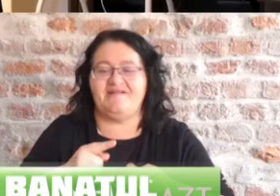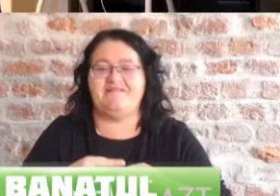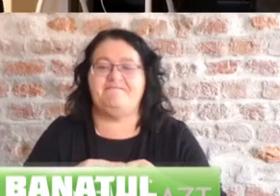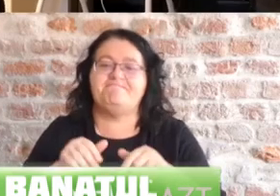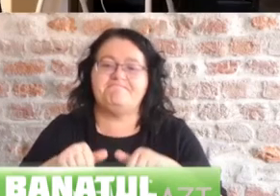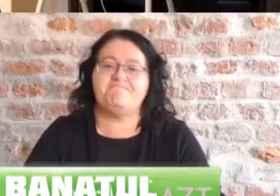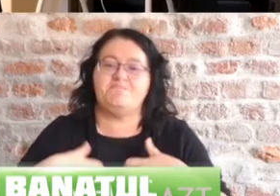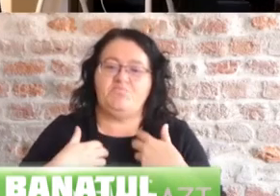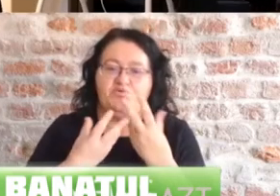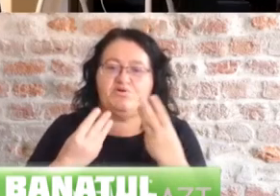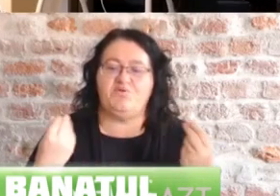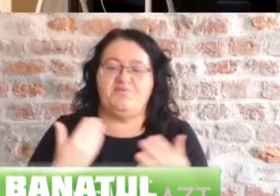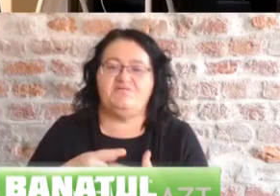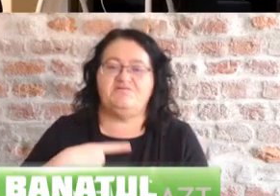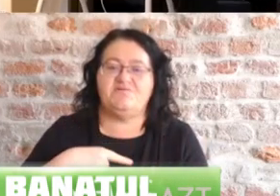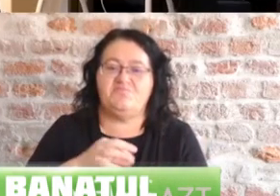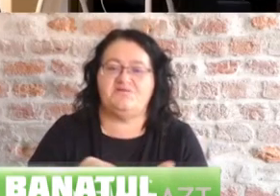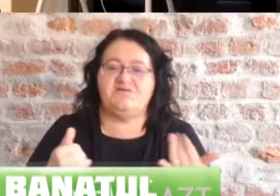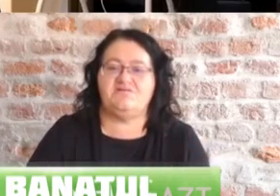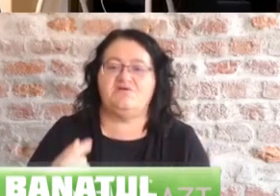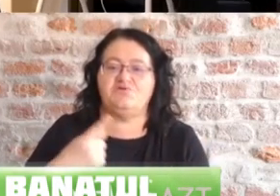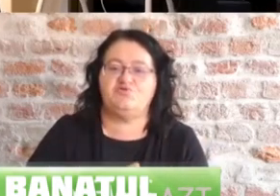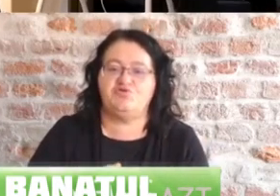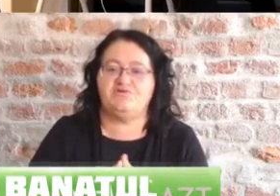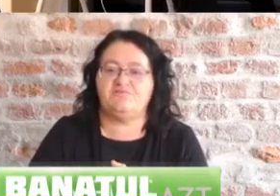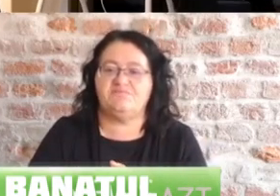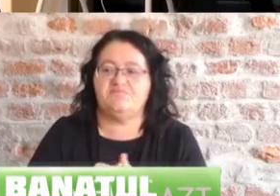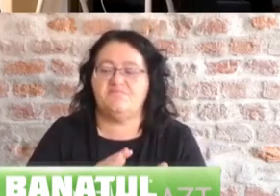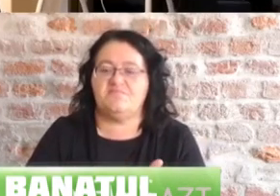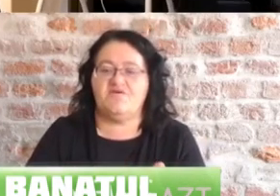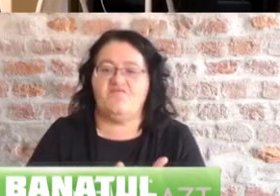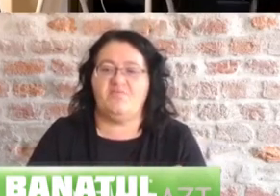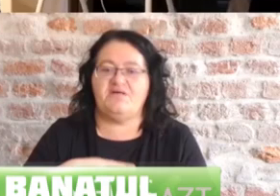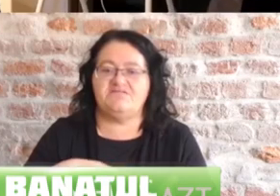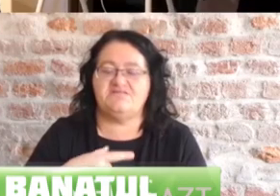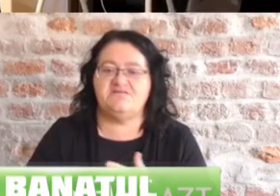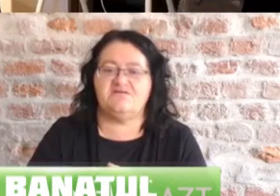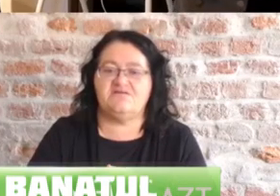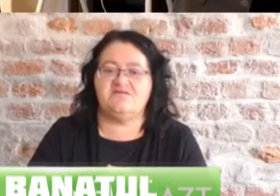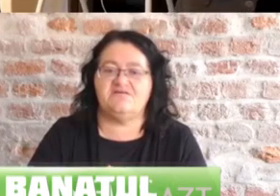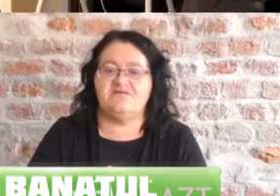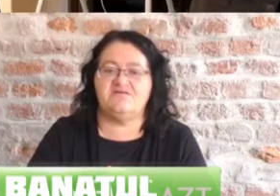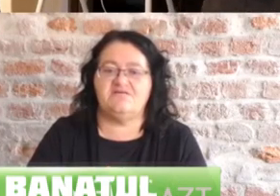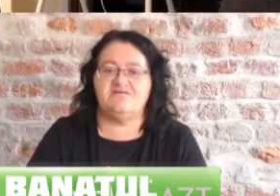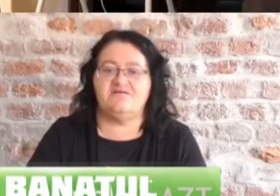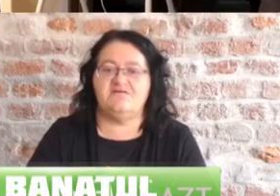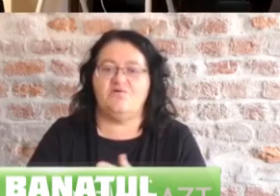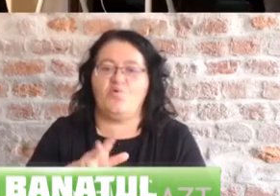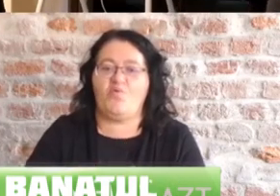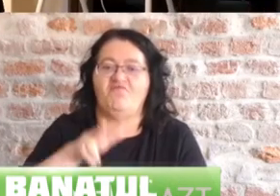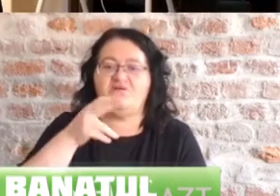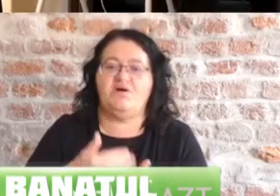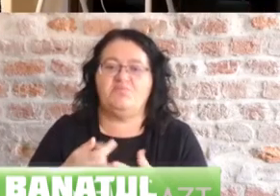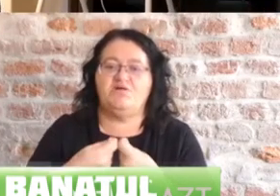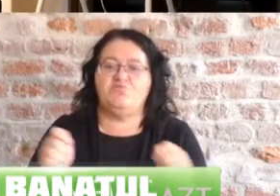Ne bucurăm tare că suntem aici și de fapt asta e o mega confirmare pentru